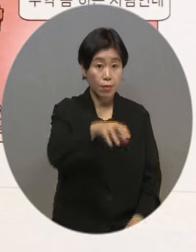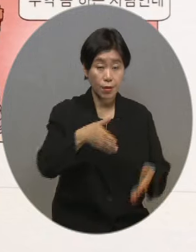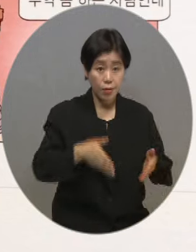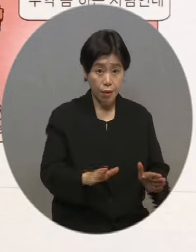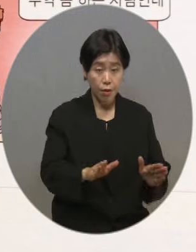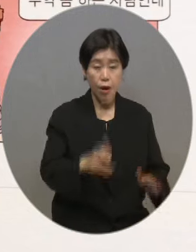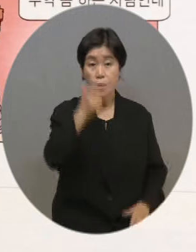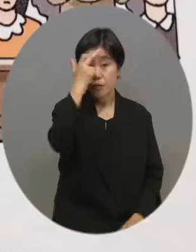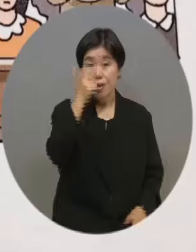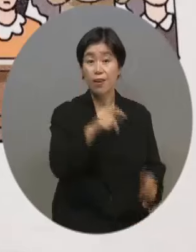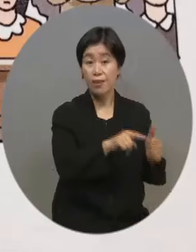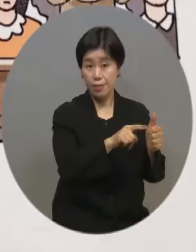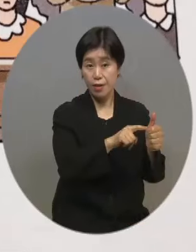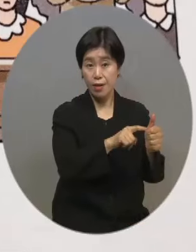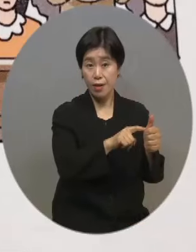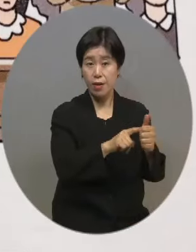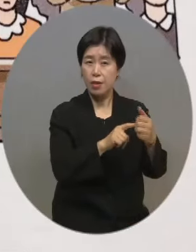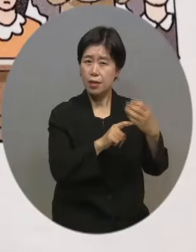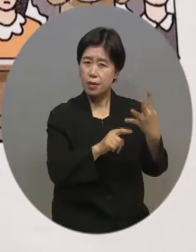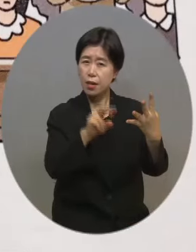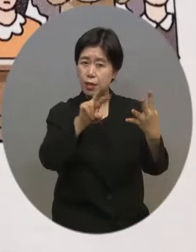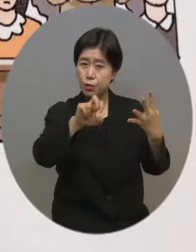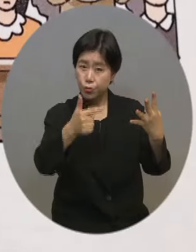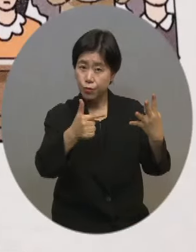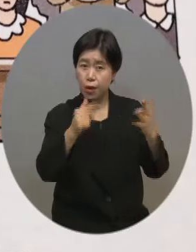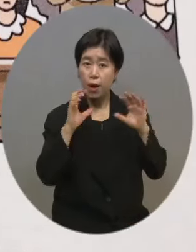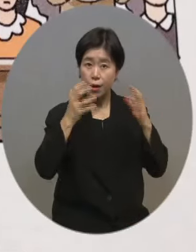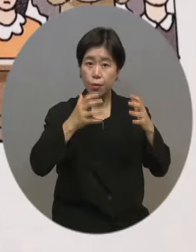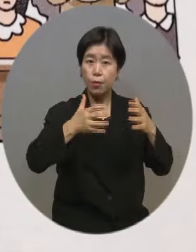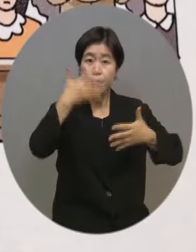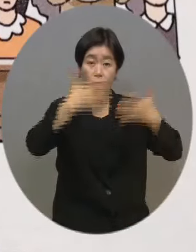작가는 4.26 아동영화 촬영소에서 만화가로 일했습니다.